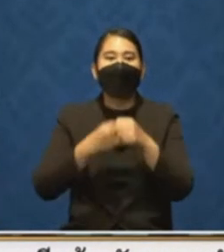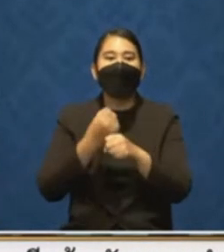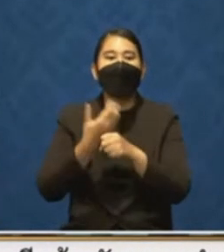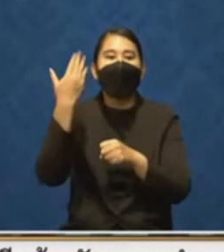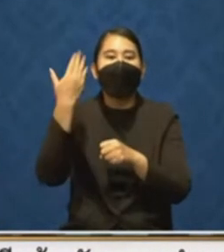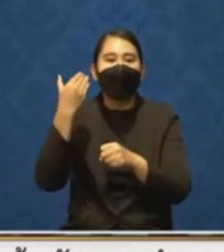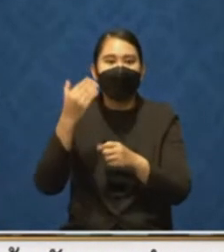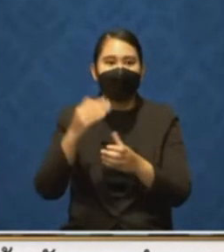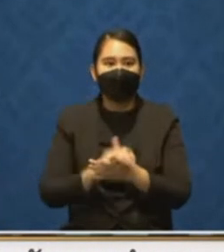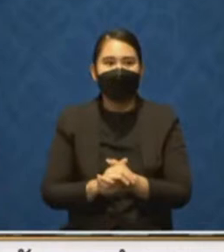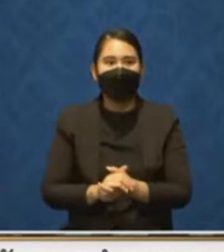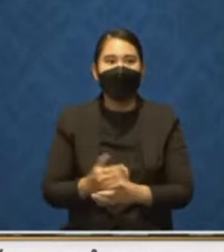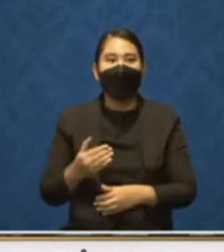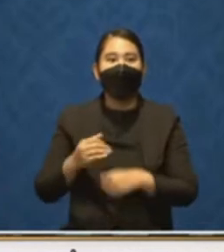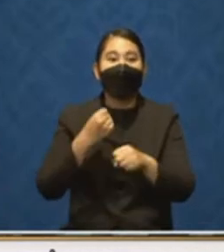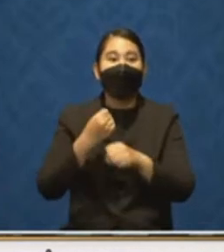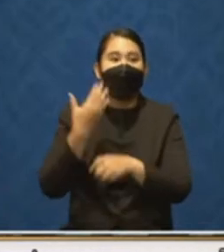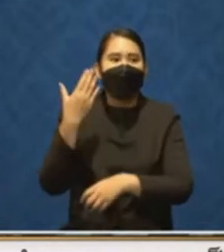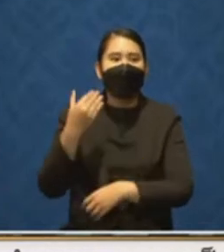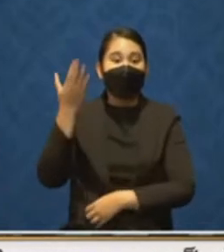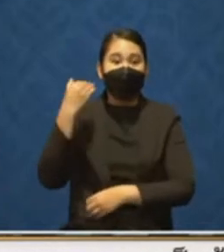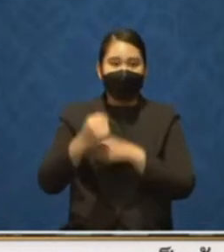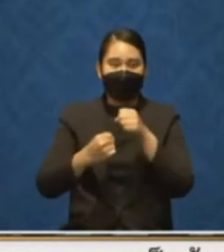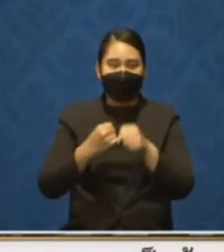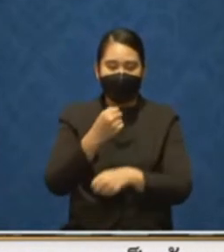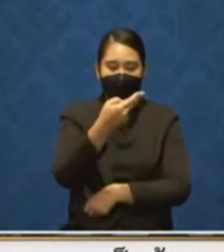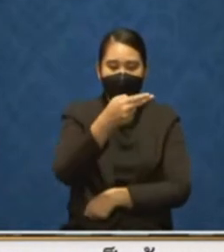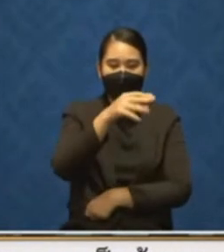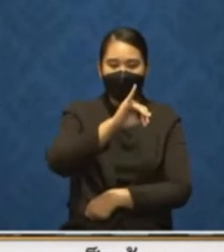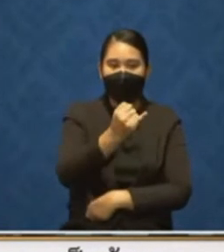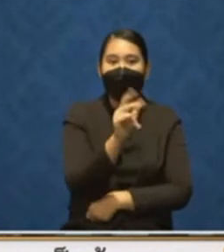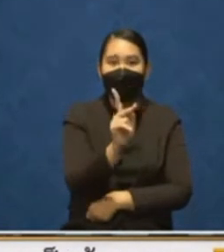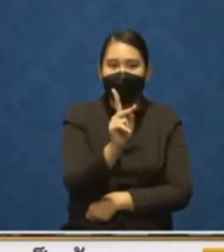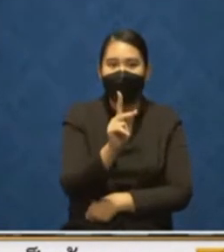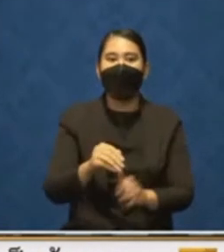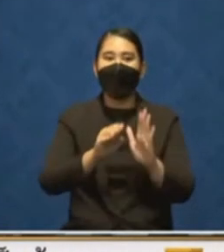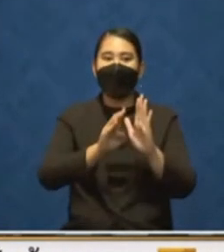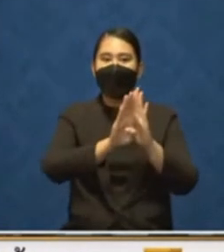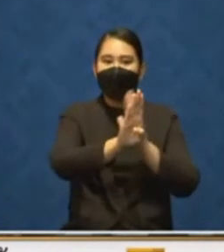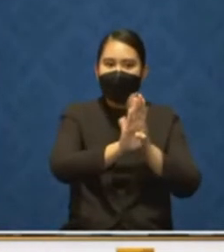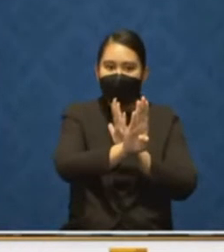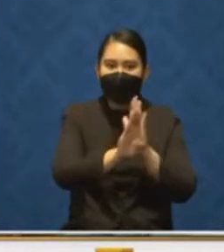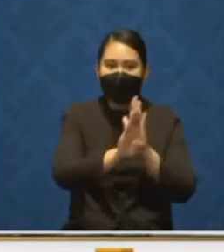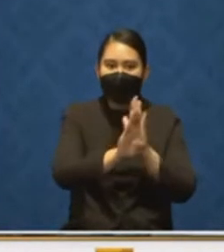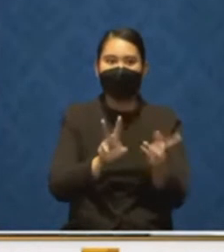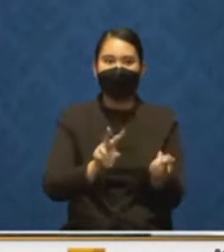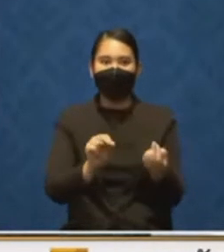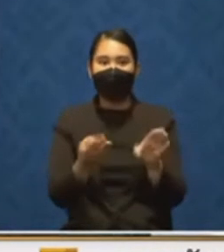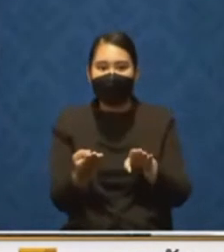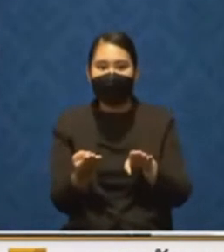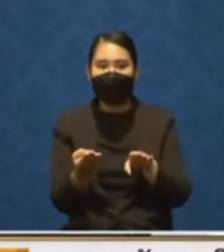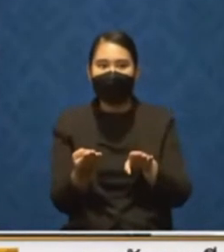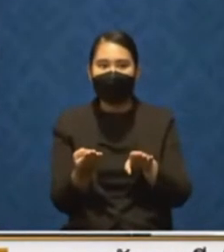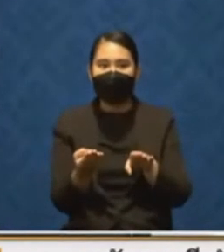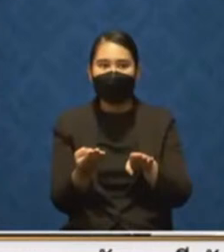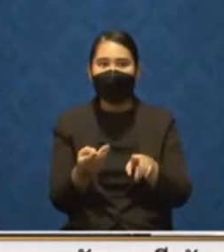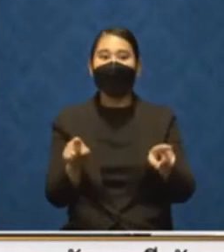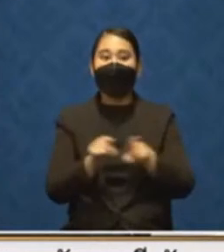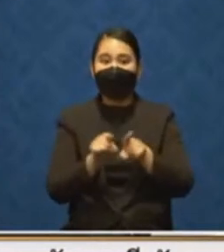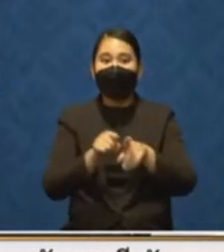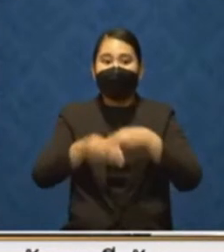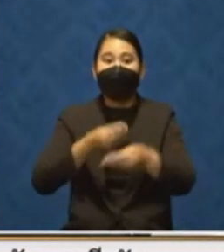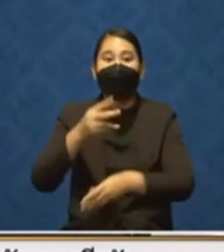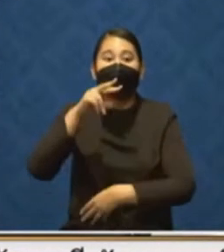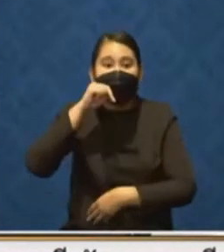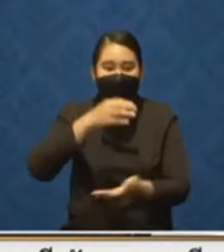4ก่อนหน้านั้นเป็นขอจอกอสถานที่ออกไปครับบุรีรัมย์นครพนมของท่านเนี่ยก็ก็มีขายน้ำดื่มให้คุณป่วย